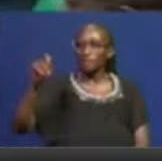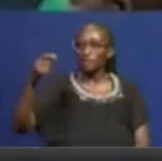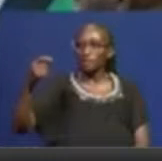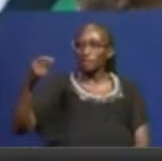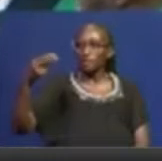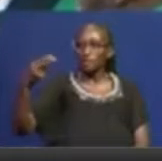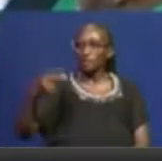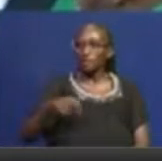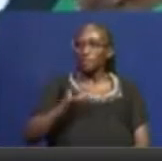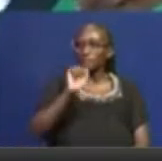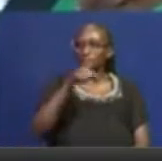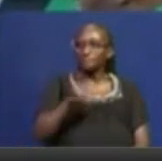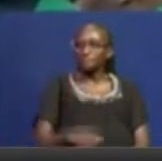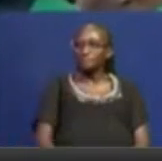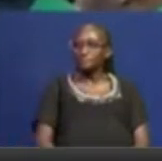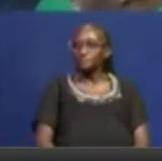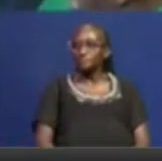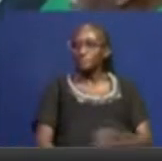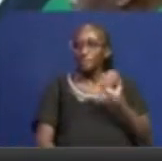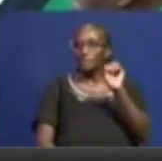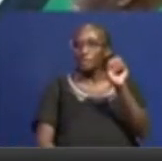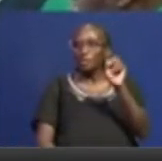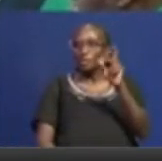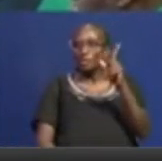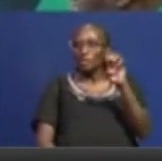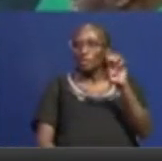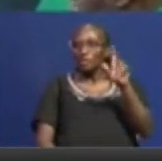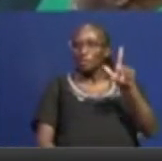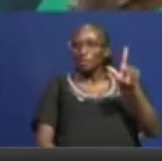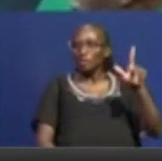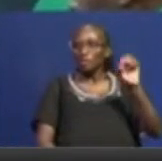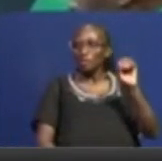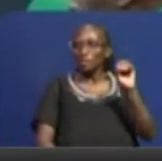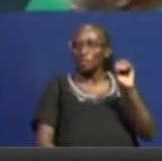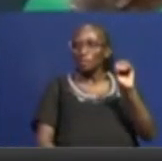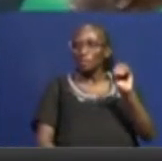Nyando Okelo Jared Odoyo.